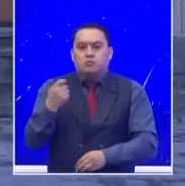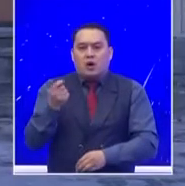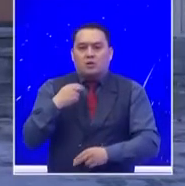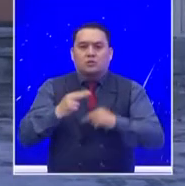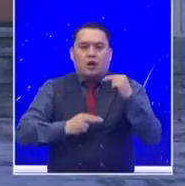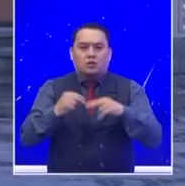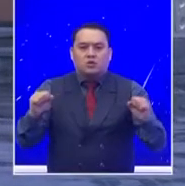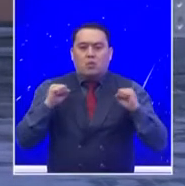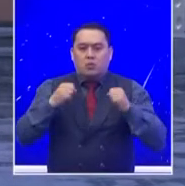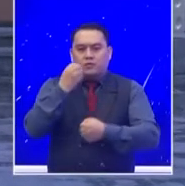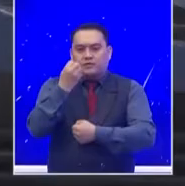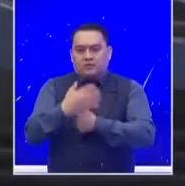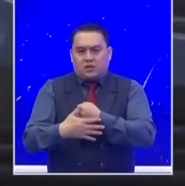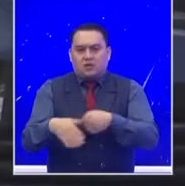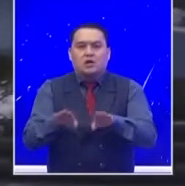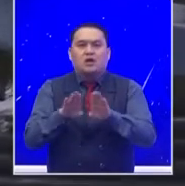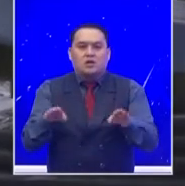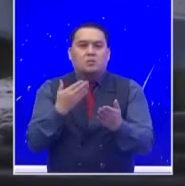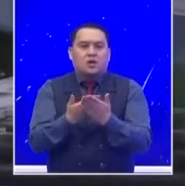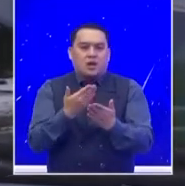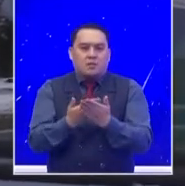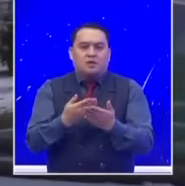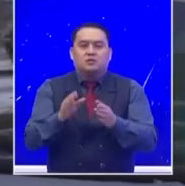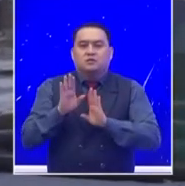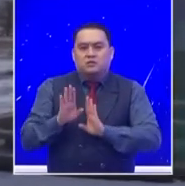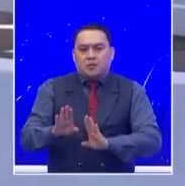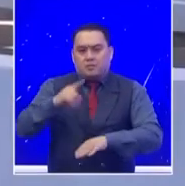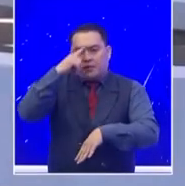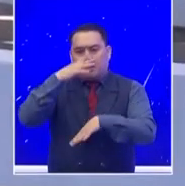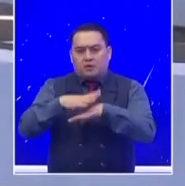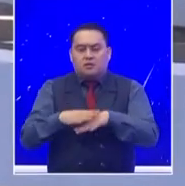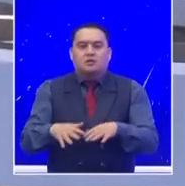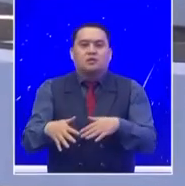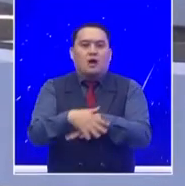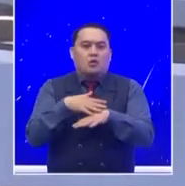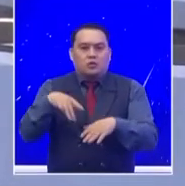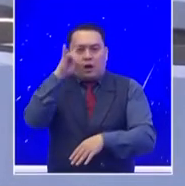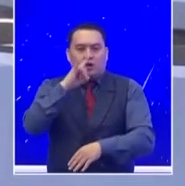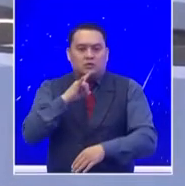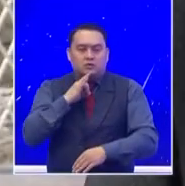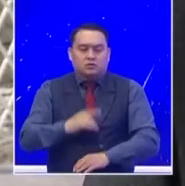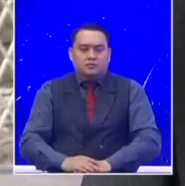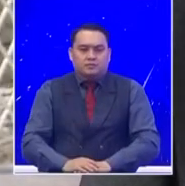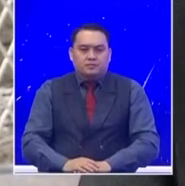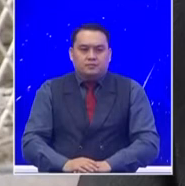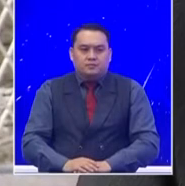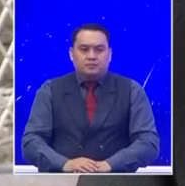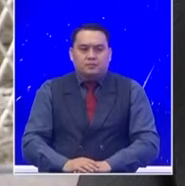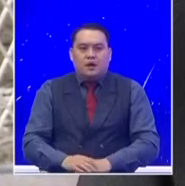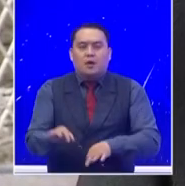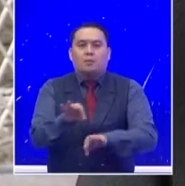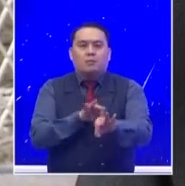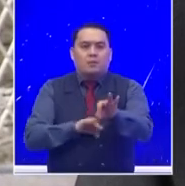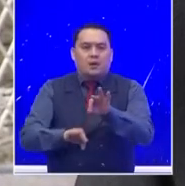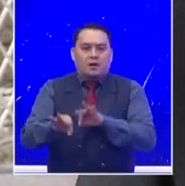построен детский спортивный центр. Таких примеров, по словам заместителя председателя Ассамблеи народа Казахстана, сотни. По проекту